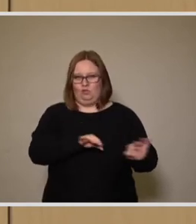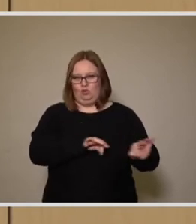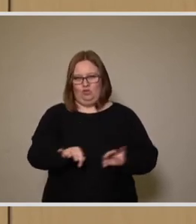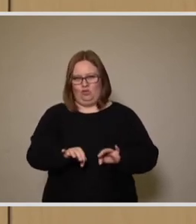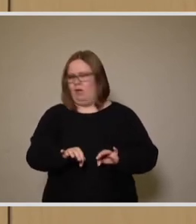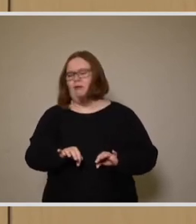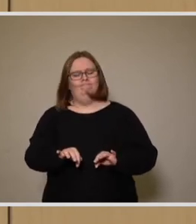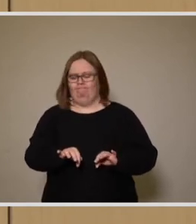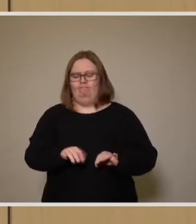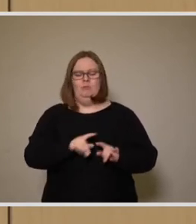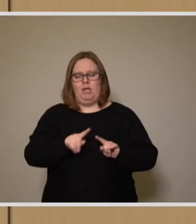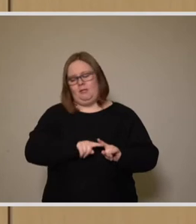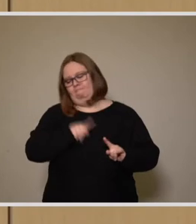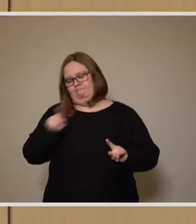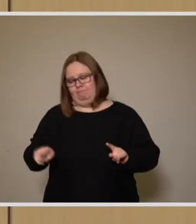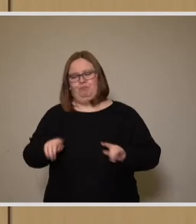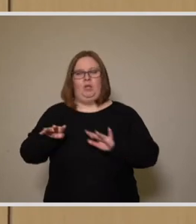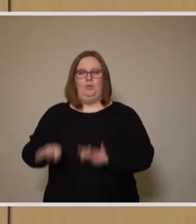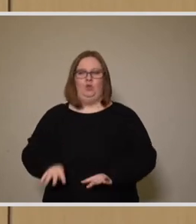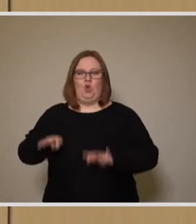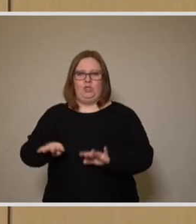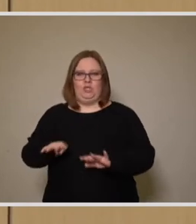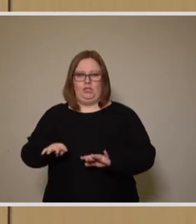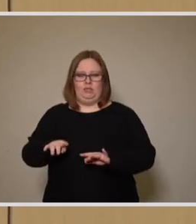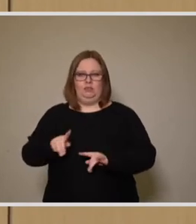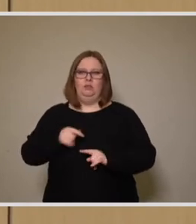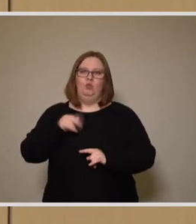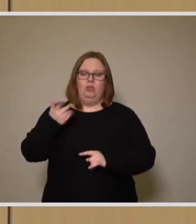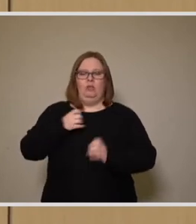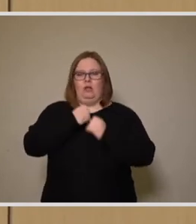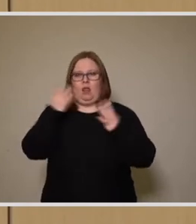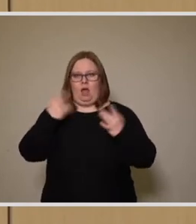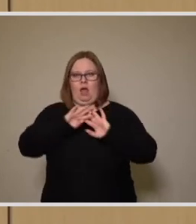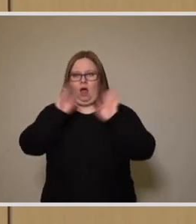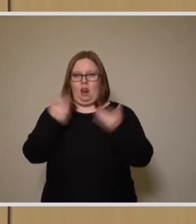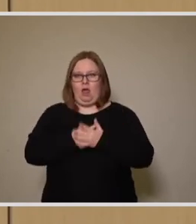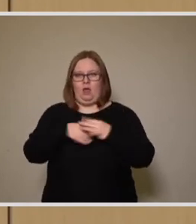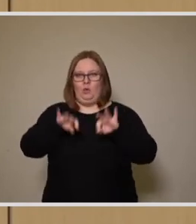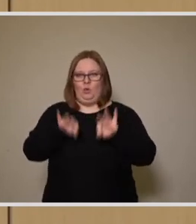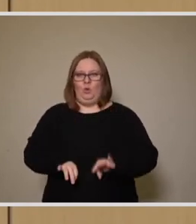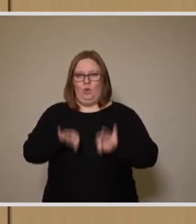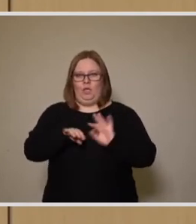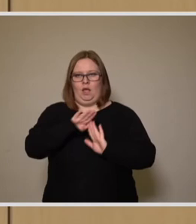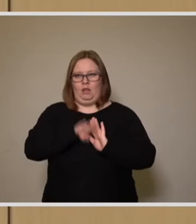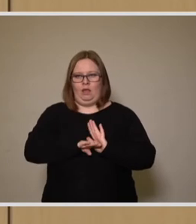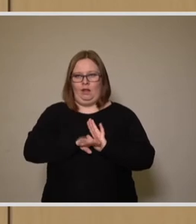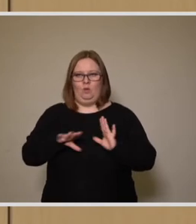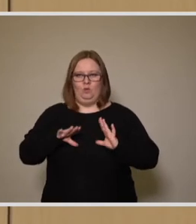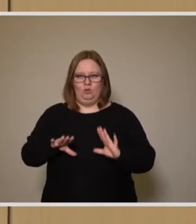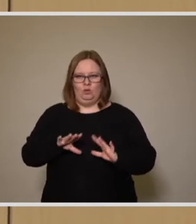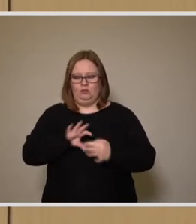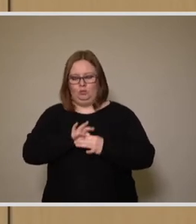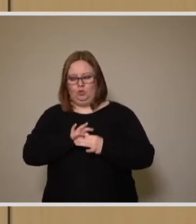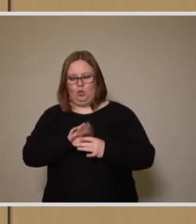durchzuführen, aber wir haben es für sinnvoll erachtet, dies am 19. zu tun. Das wird natürlich unter Einhaltung der notwendigen Gesundheits-